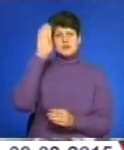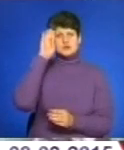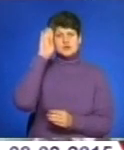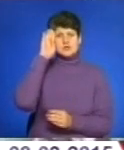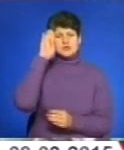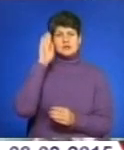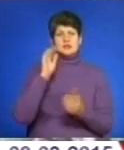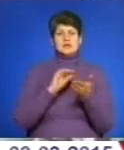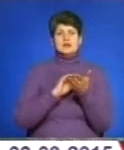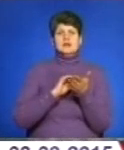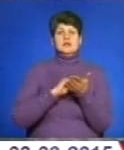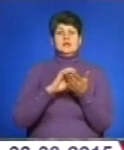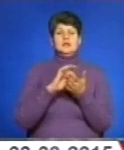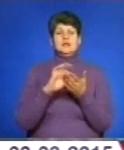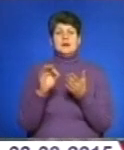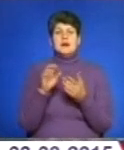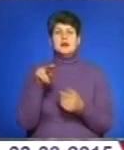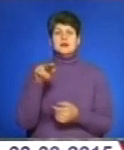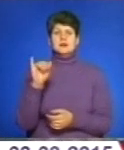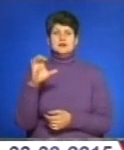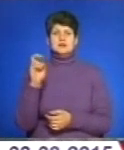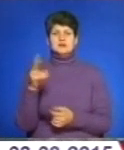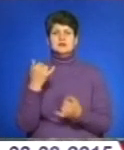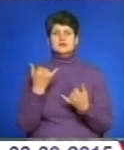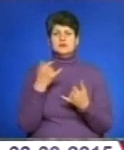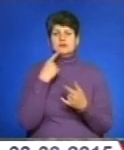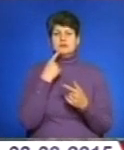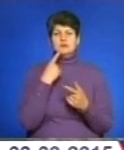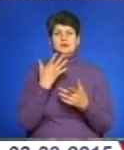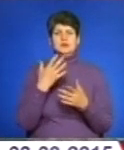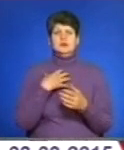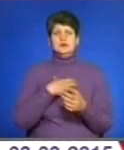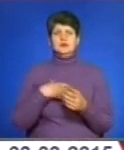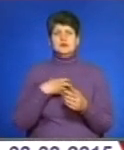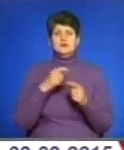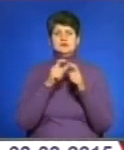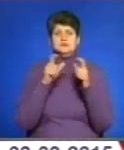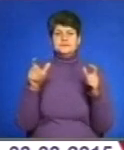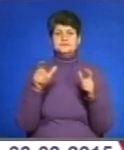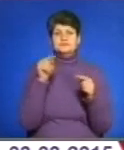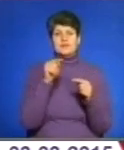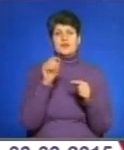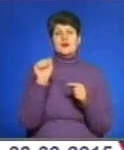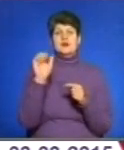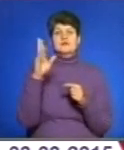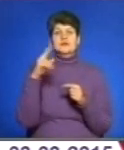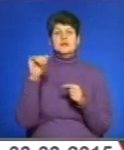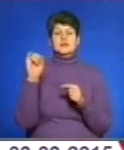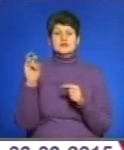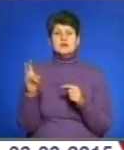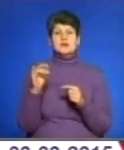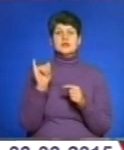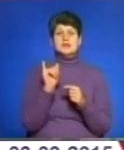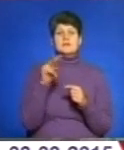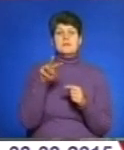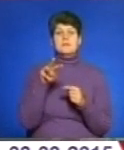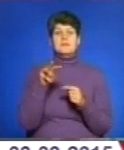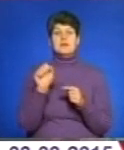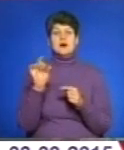надто небезпечна. Піски сьогодні називають стратегічним об'єктом, бо далі лише Авдіївка і Маріуполь. Батальйон уунівців ще й